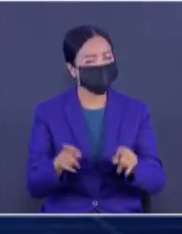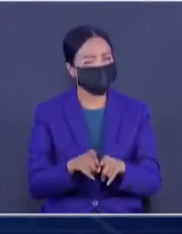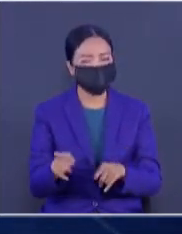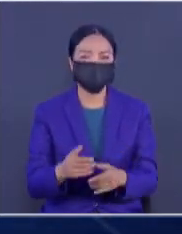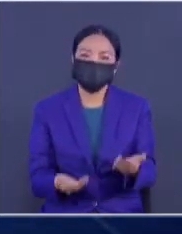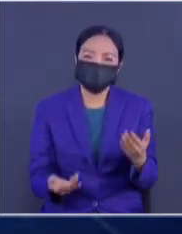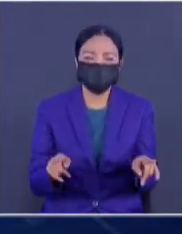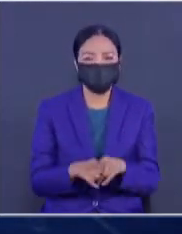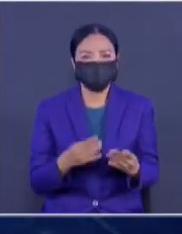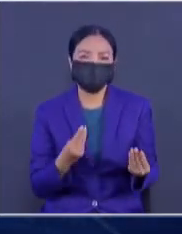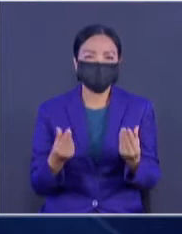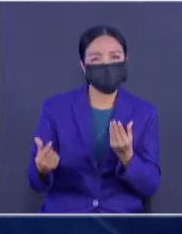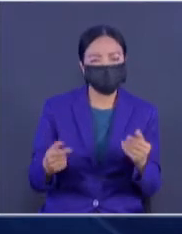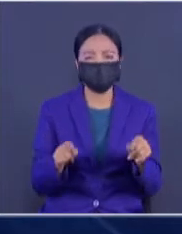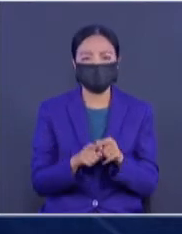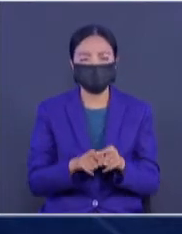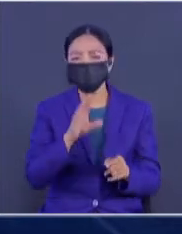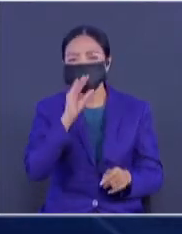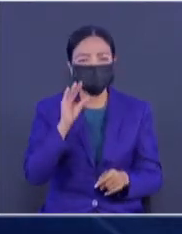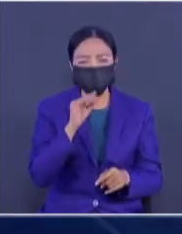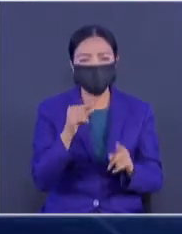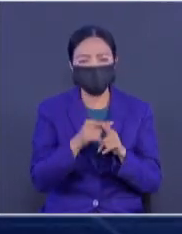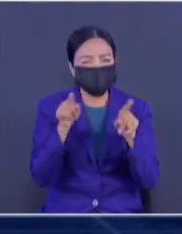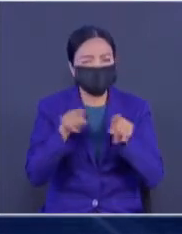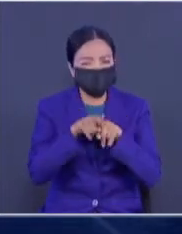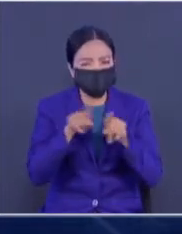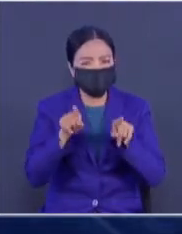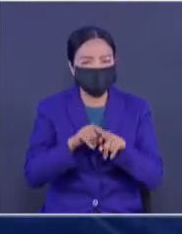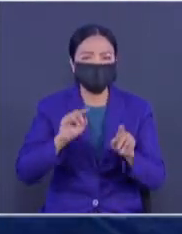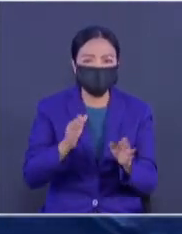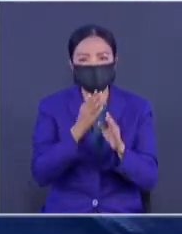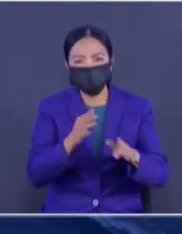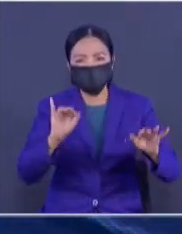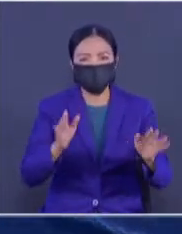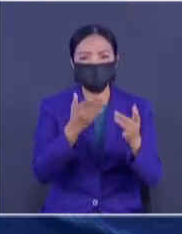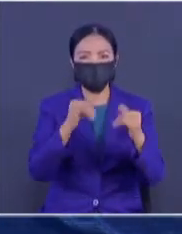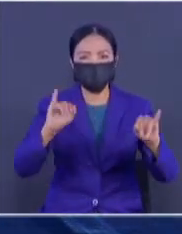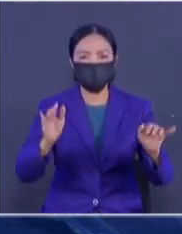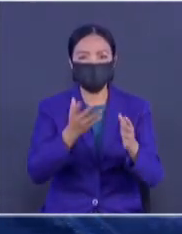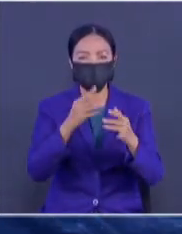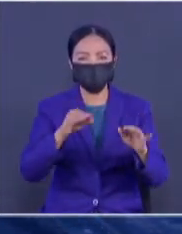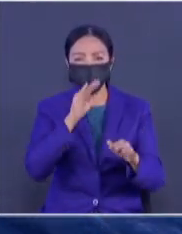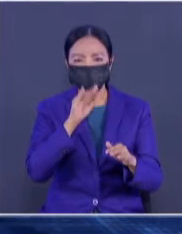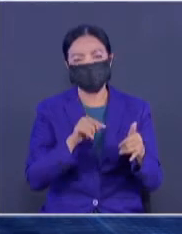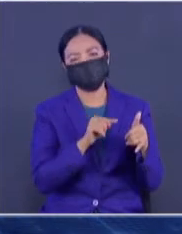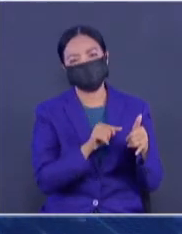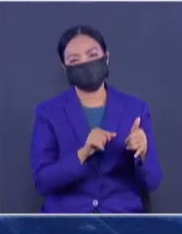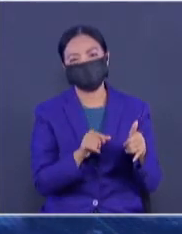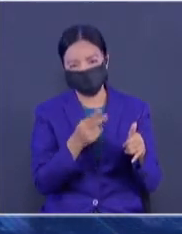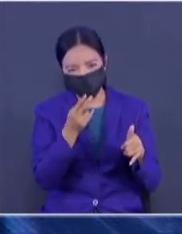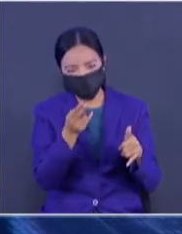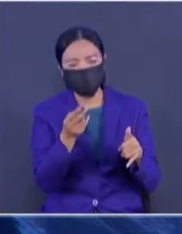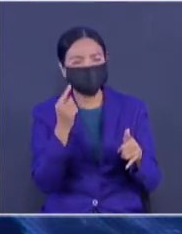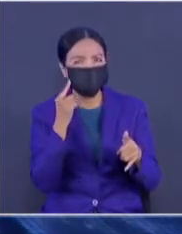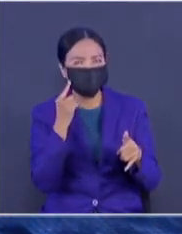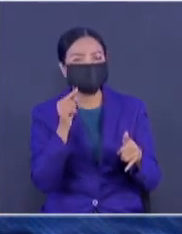คอะในดิสโก้อะไรอย่างเงี้ยคือคำมันแบบซ้ำๆซ้ำๆแล้วเป็นจังหวะค่ะคุณผู้ชมนะคะก็นำภาพนี้มาให้คุณผู้ชม